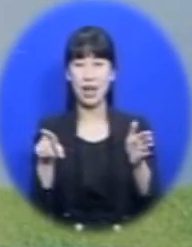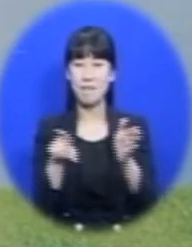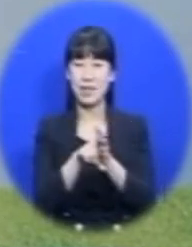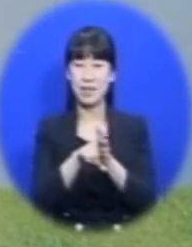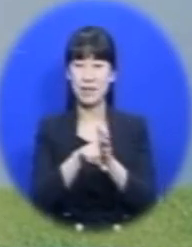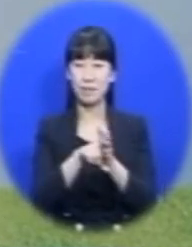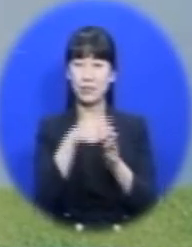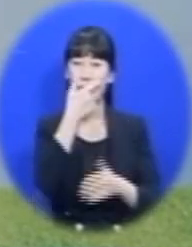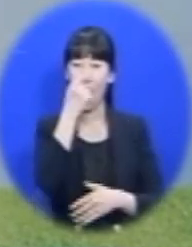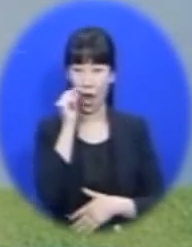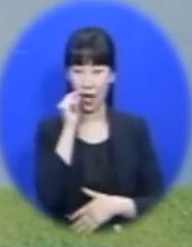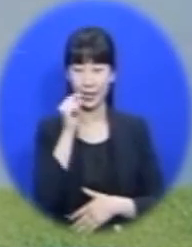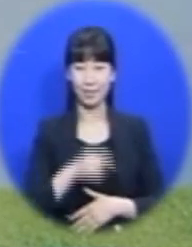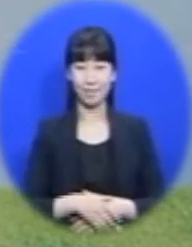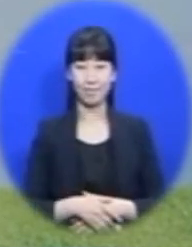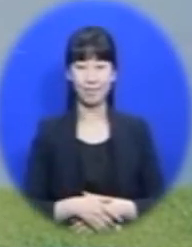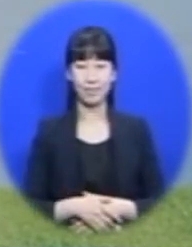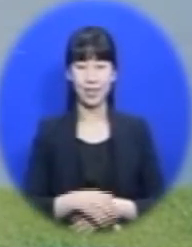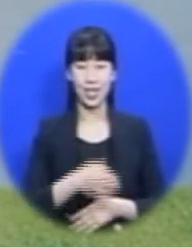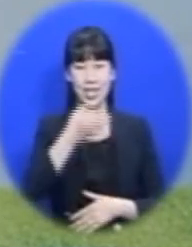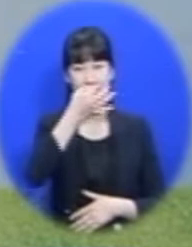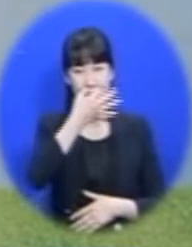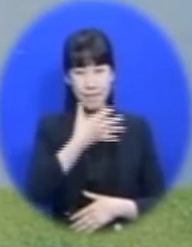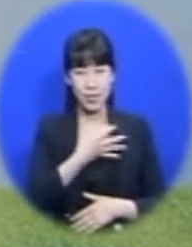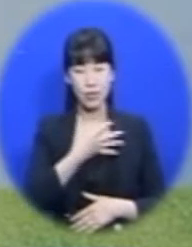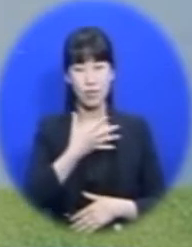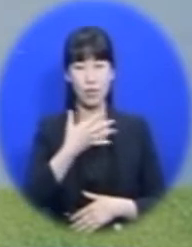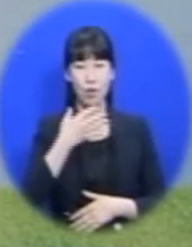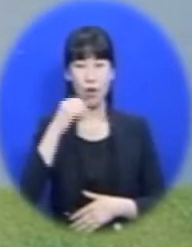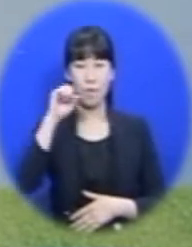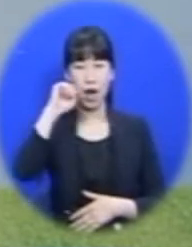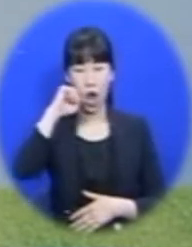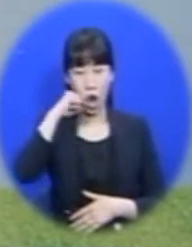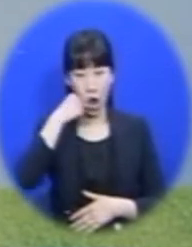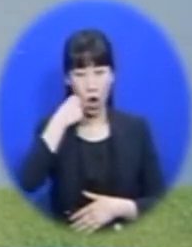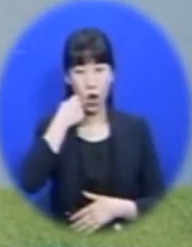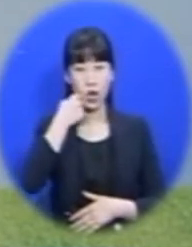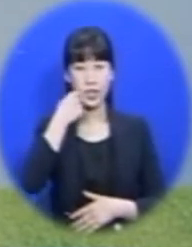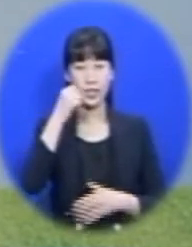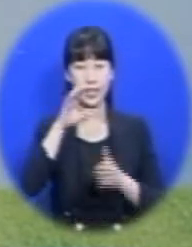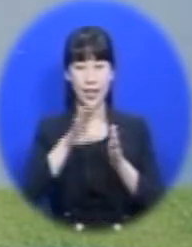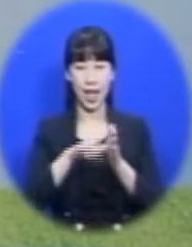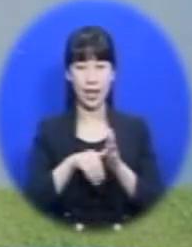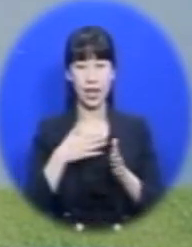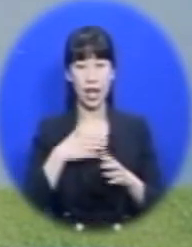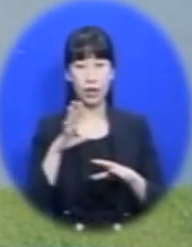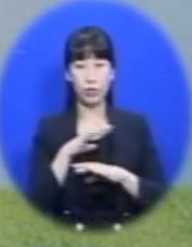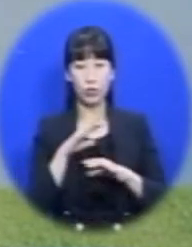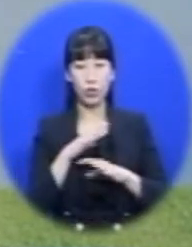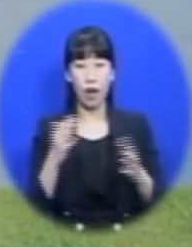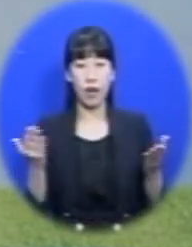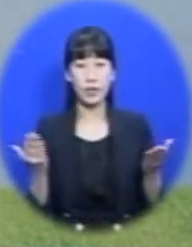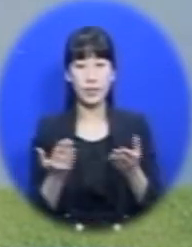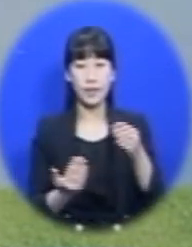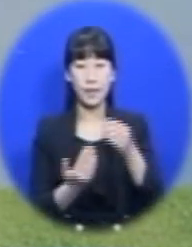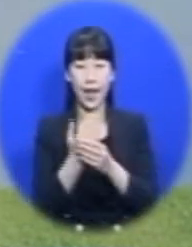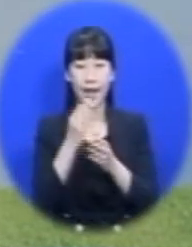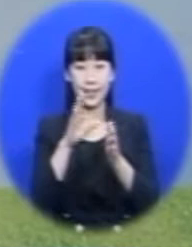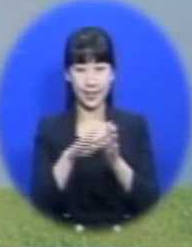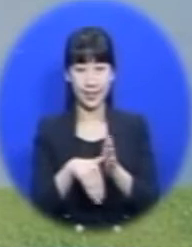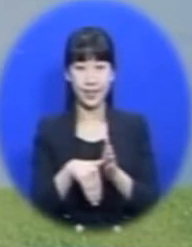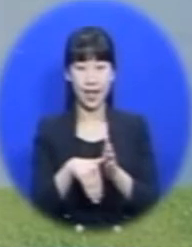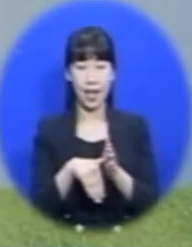믿음이 아니에요. 역경이 오고 시련이 오고 내게 두려운 일이 닥쳤을 때